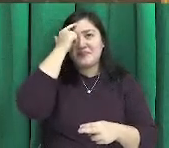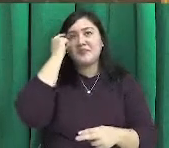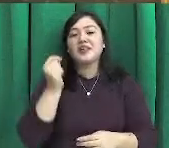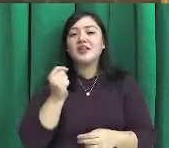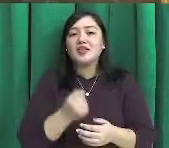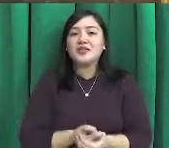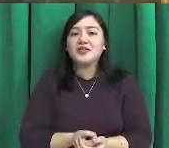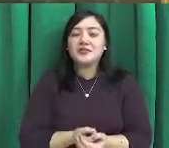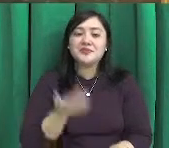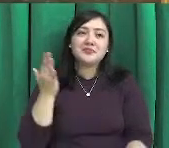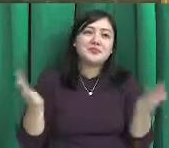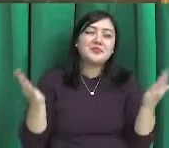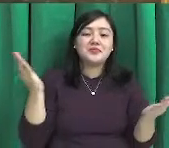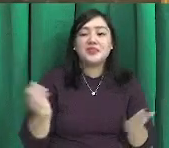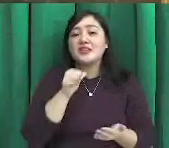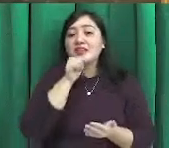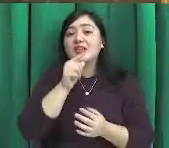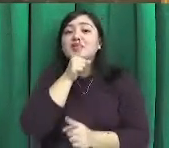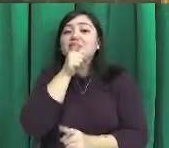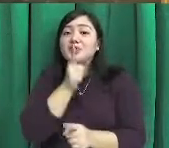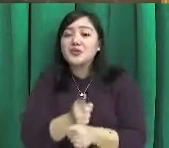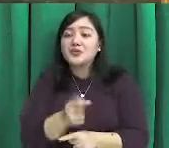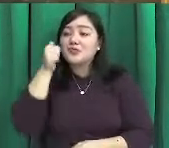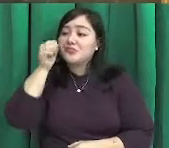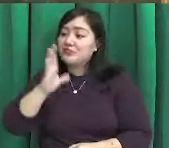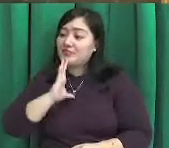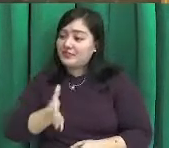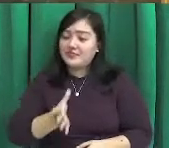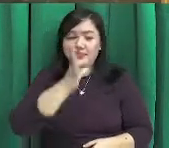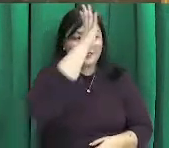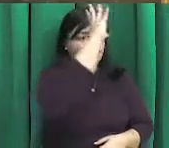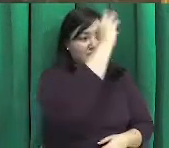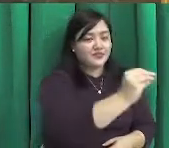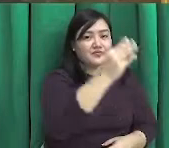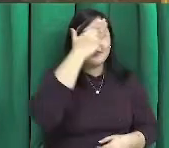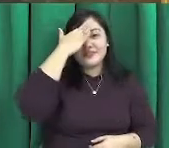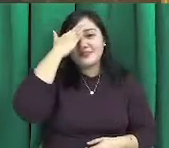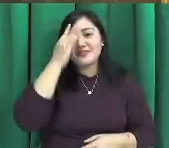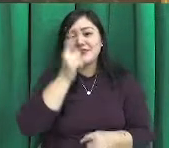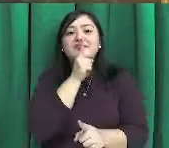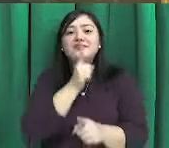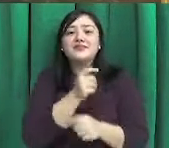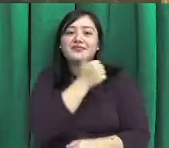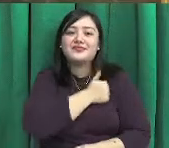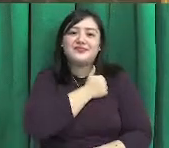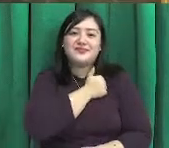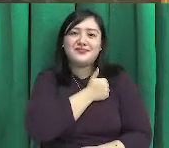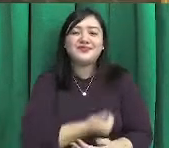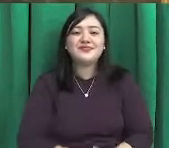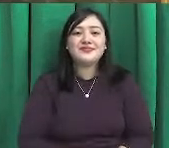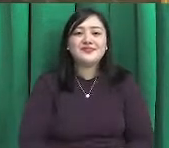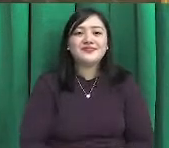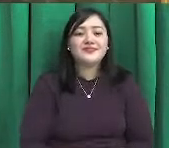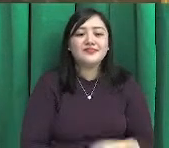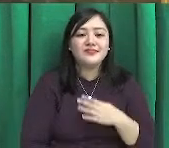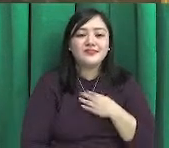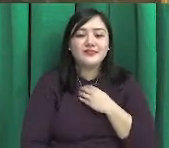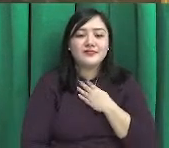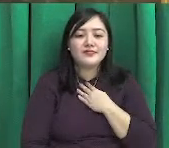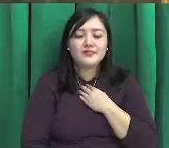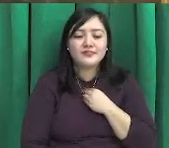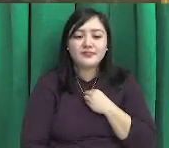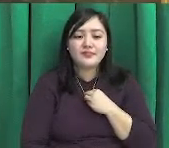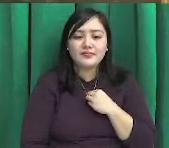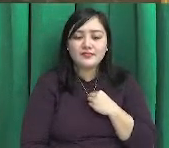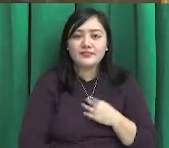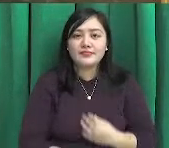lang sa akin yan, tapos mahal niya raw ako, eh, subukan natin. No. So, yung mga ganun ba, akalain mo,